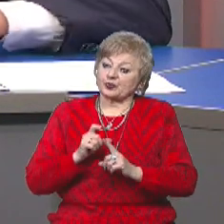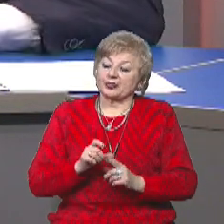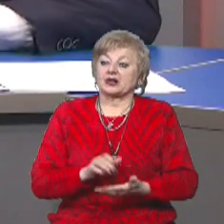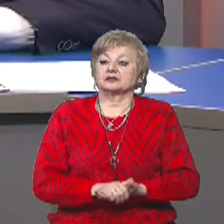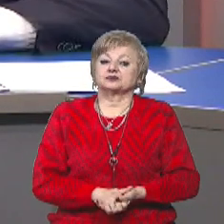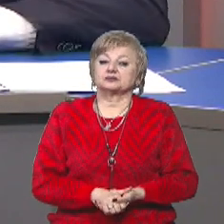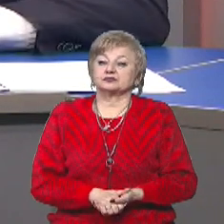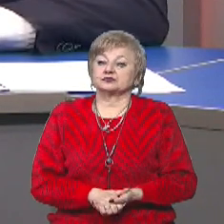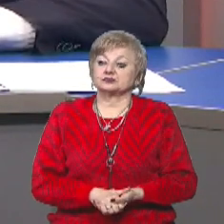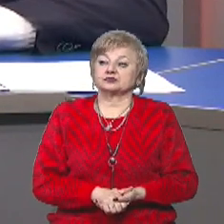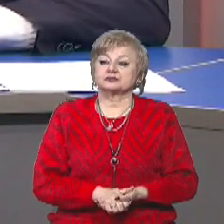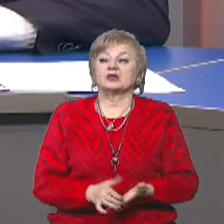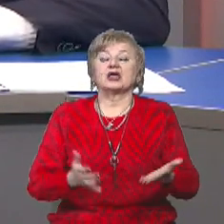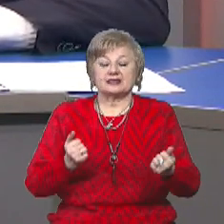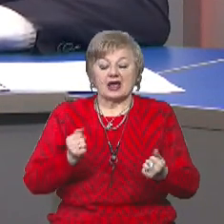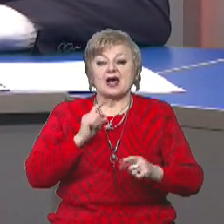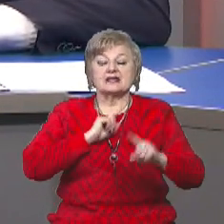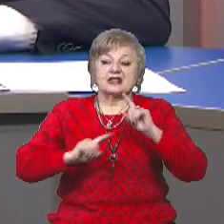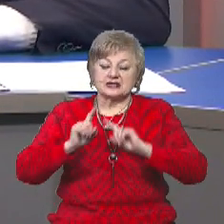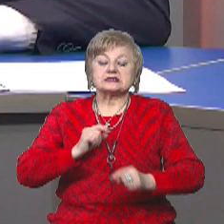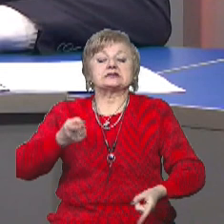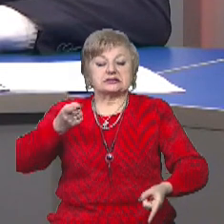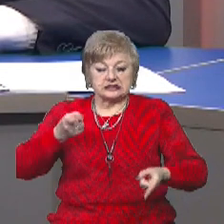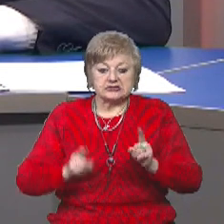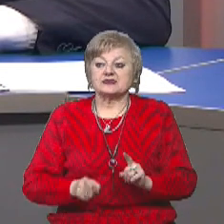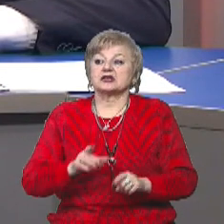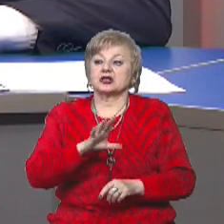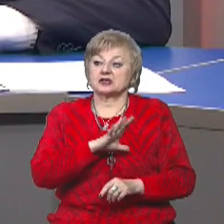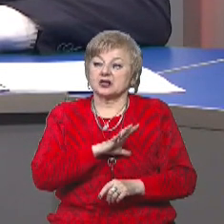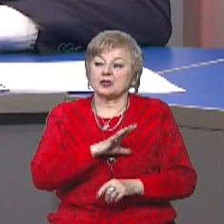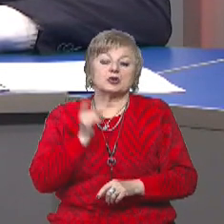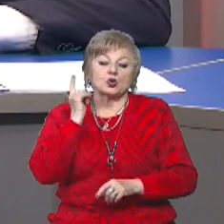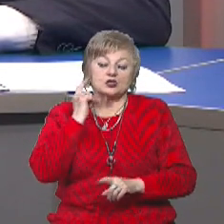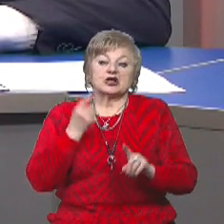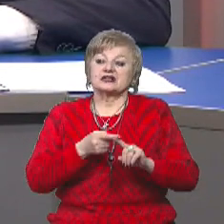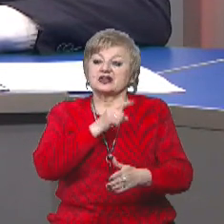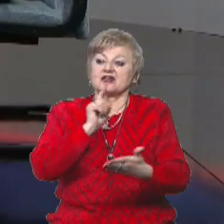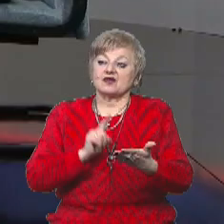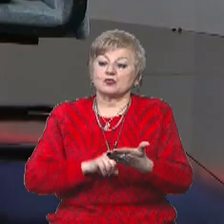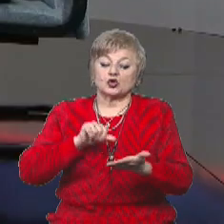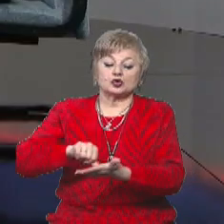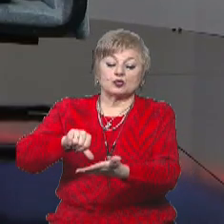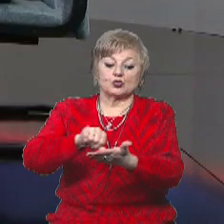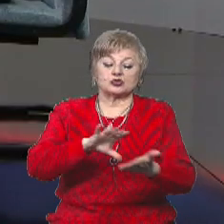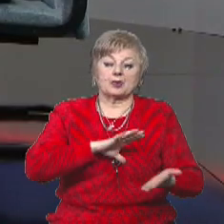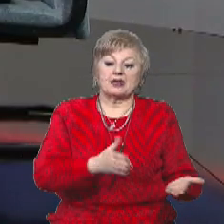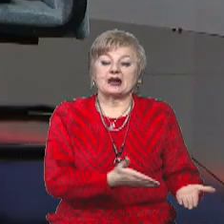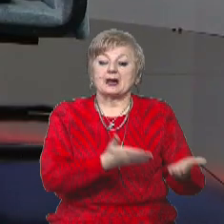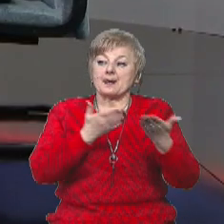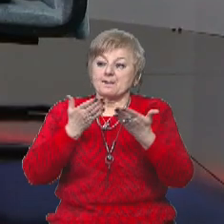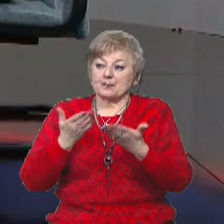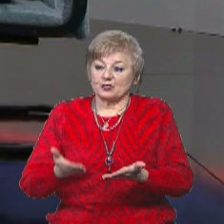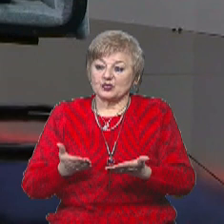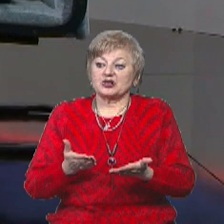Олександр? Да, на сесії дійсно було заслухано це питання. Присутні були запрошені